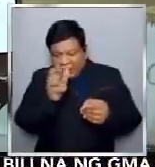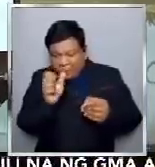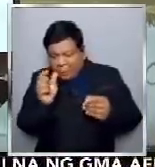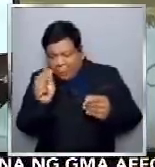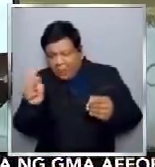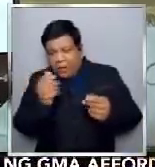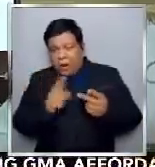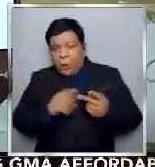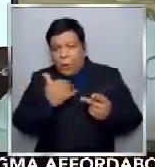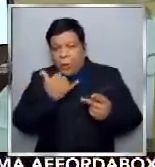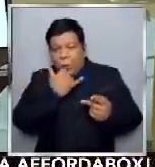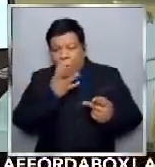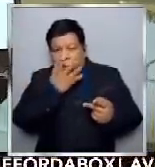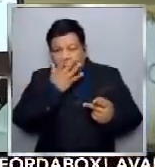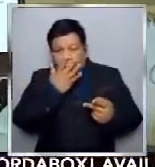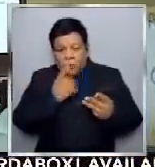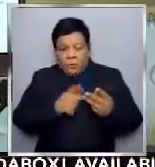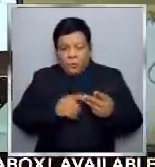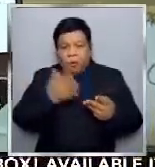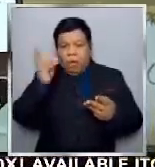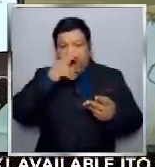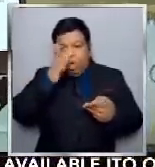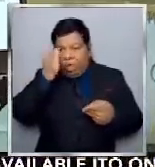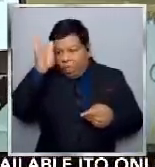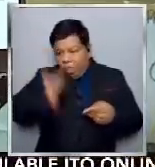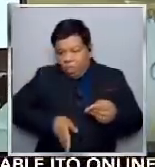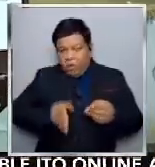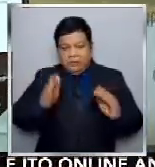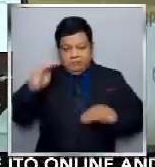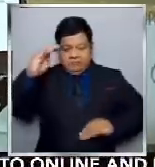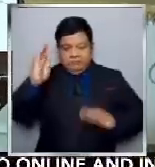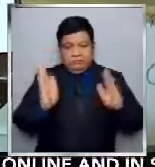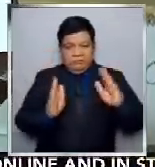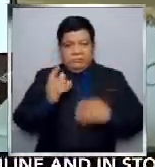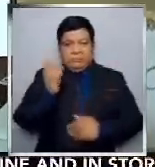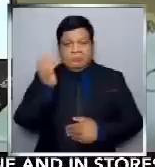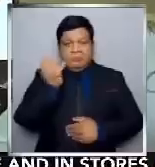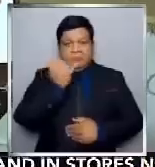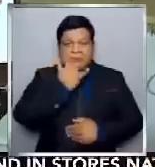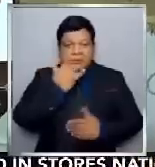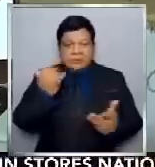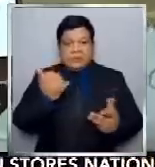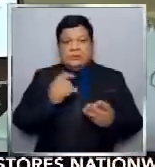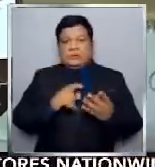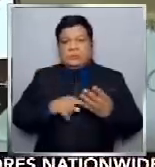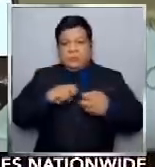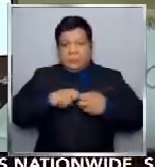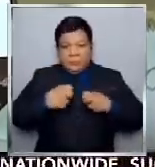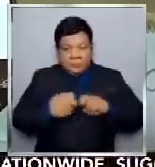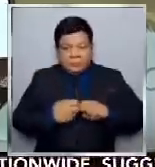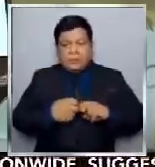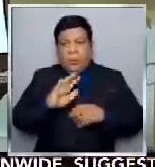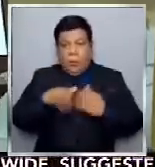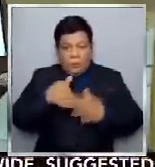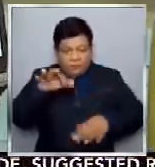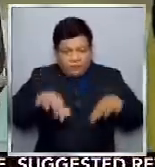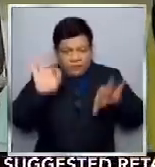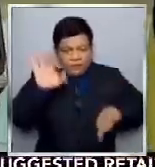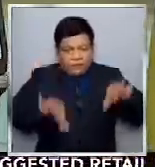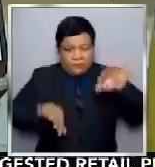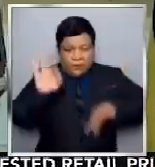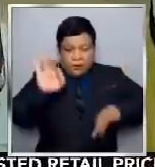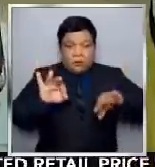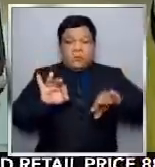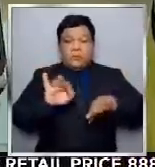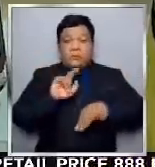mali ang cut, mali ang size, may problema sa timing marks. So lahat pong yan nakita nila. The highest